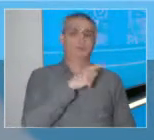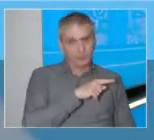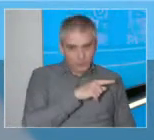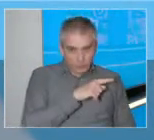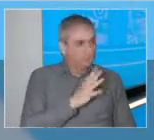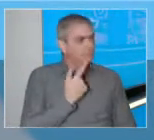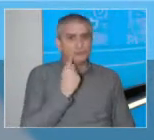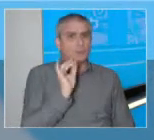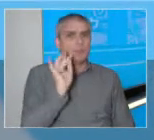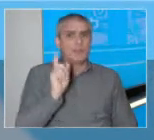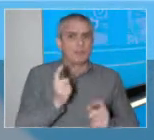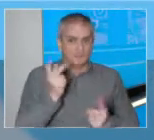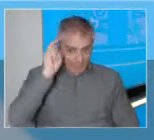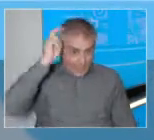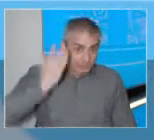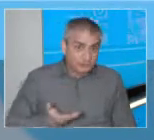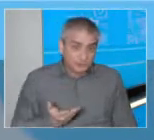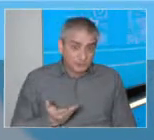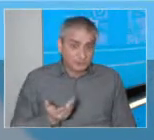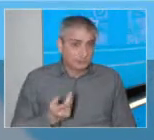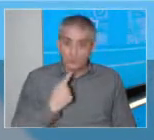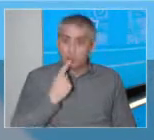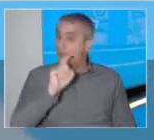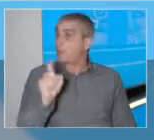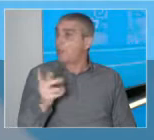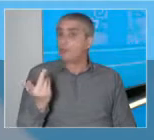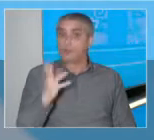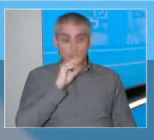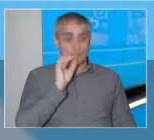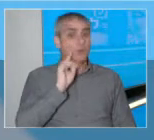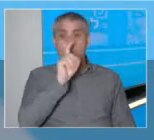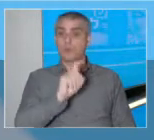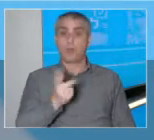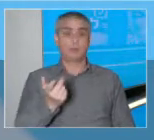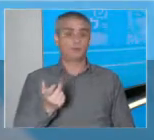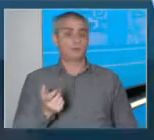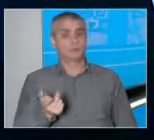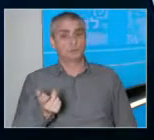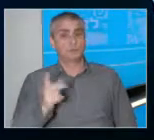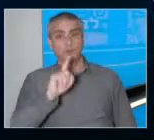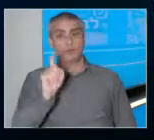אליו. מה זה כנגד אחרים? גנץ? אתה אומר בעצם שהשתמשו בזה נגד הטלפון? אולי.